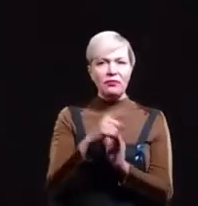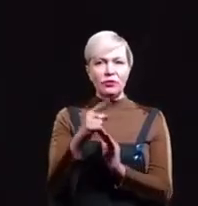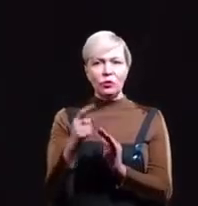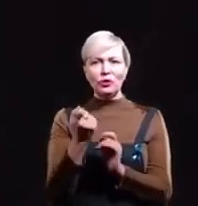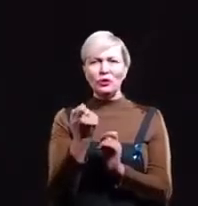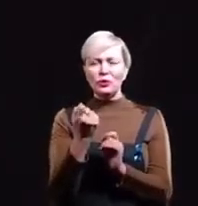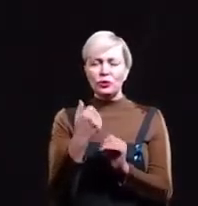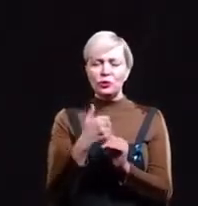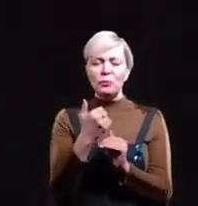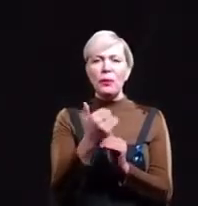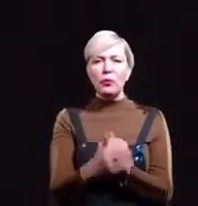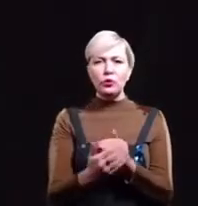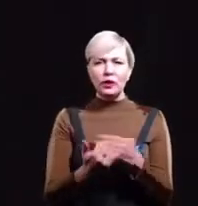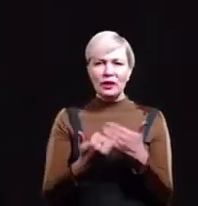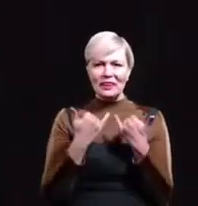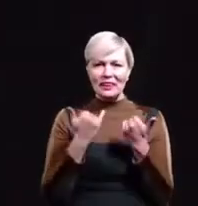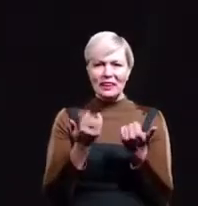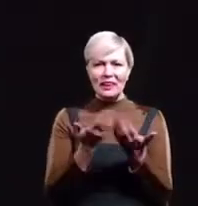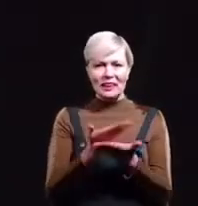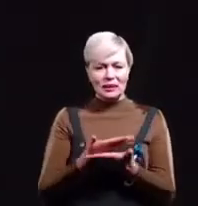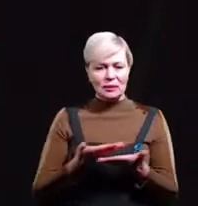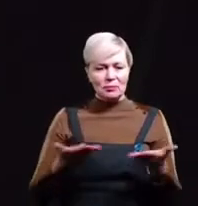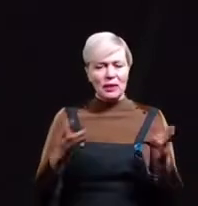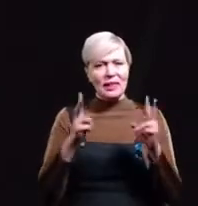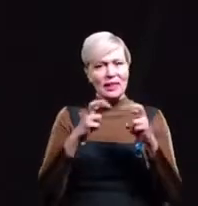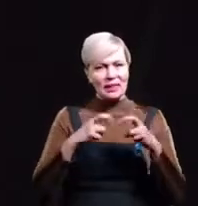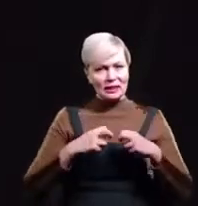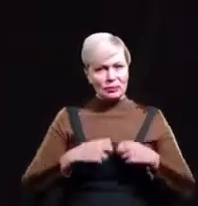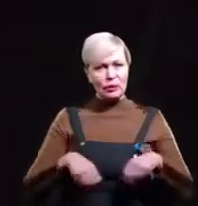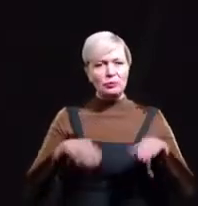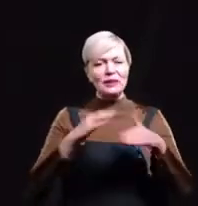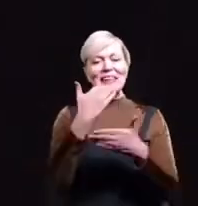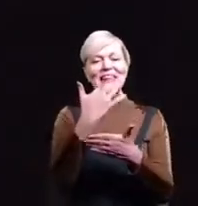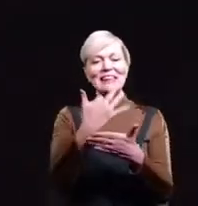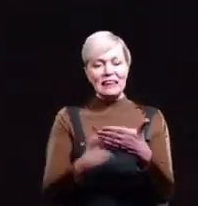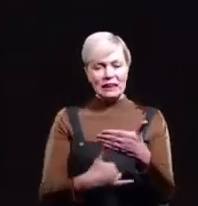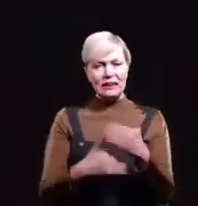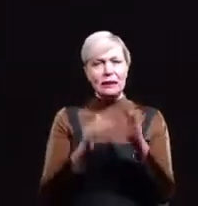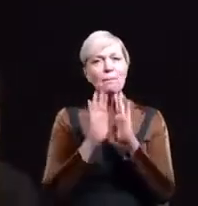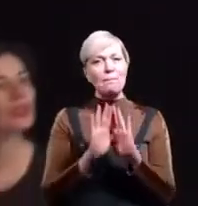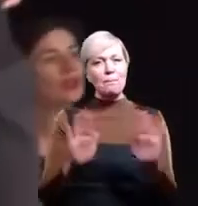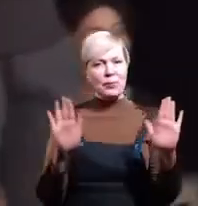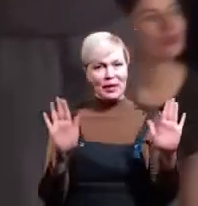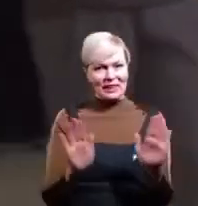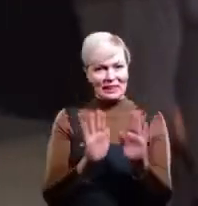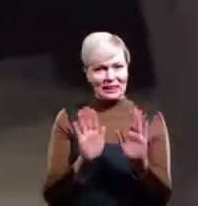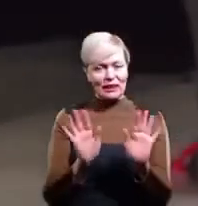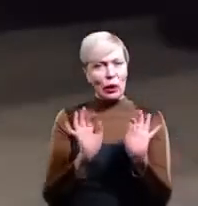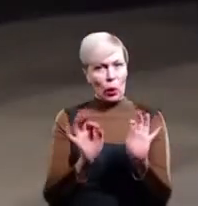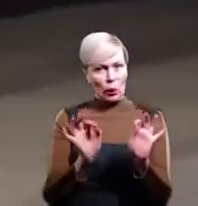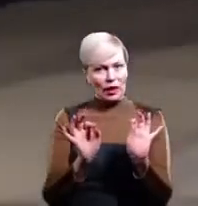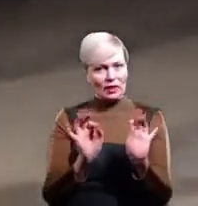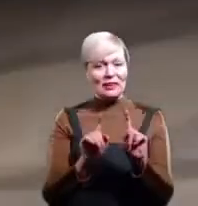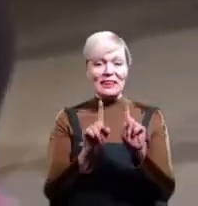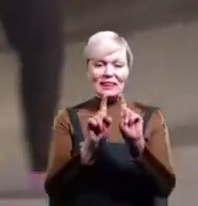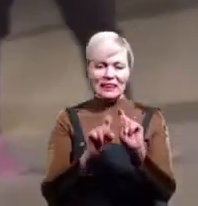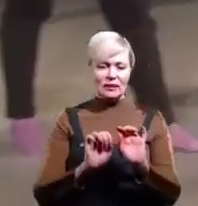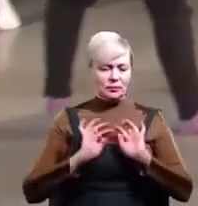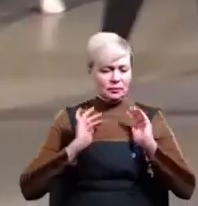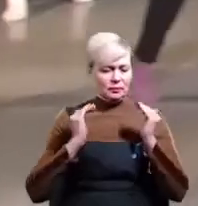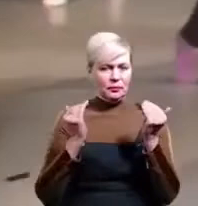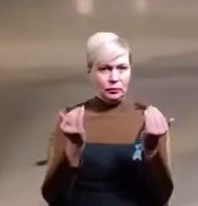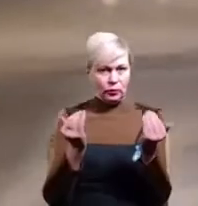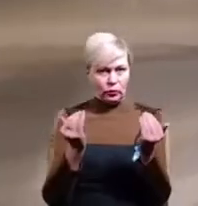попозже. Сейчас мы разберемся с текстом песни. Окей? Пожалуйста, садимся в полукруг. Есть у